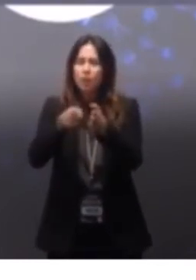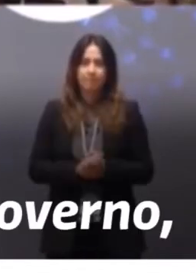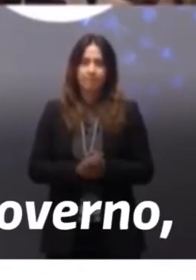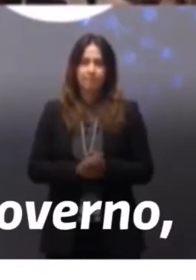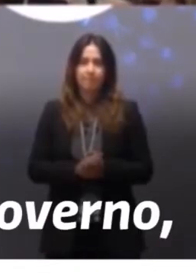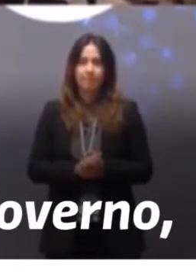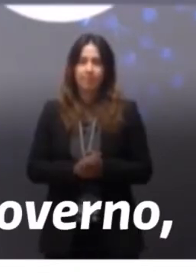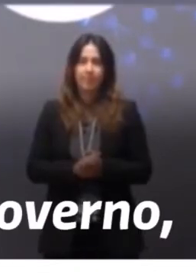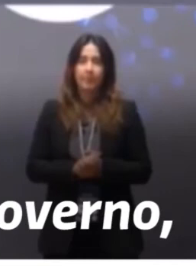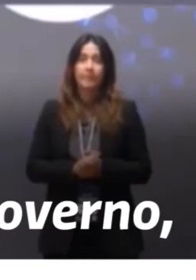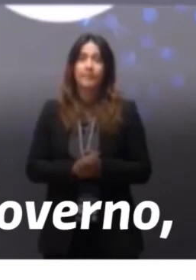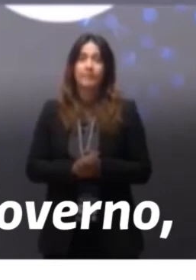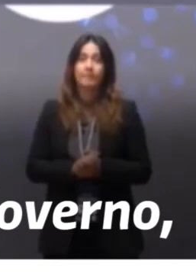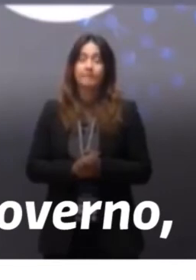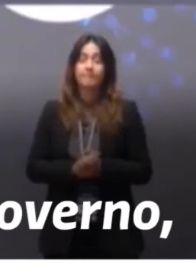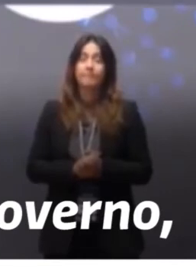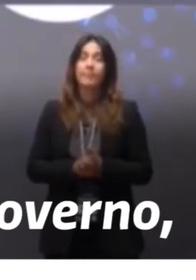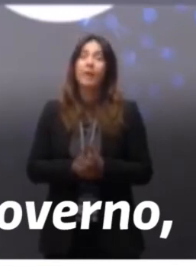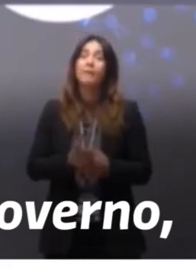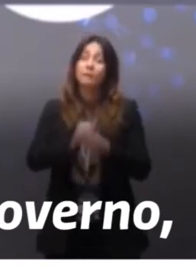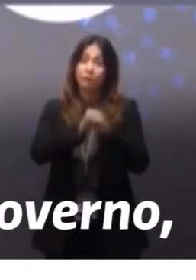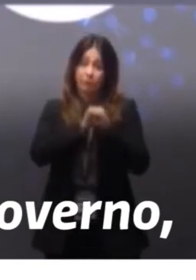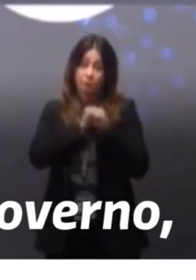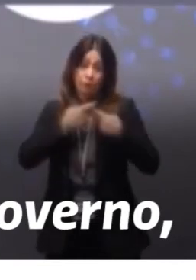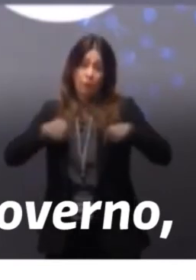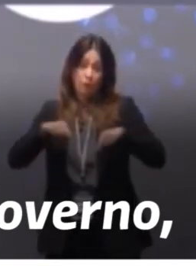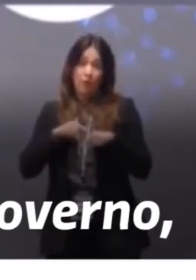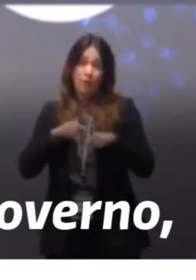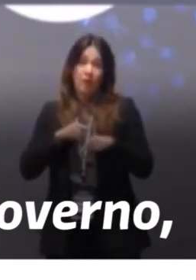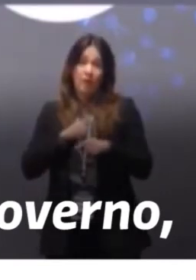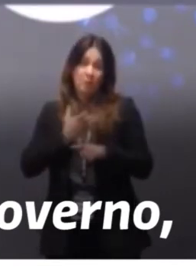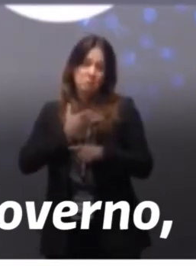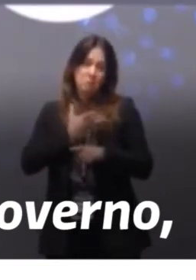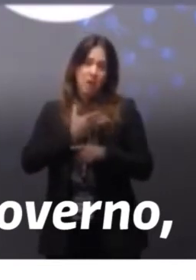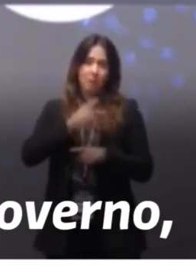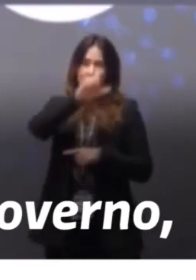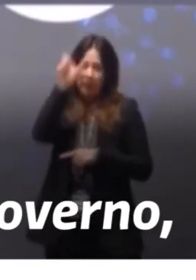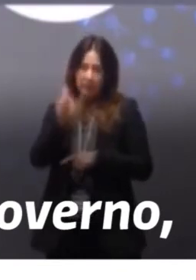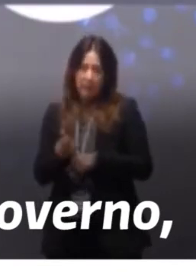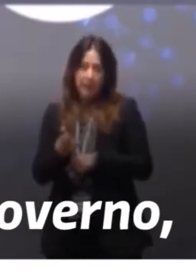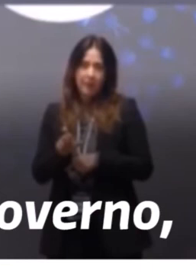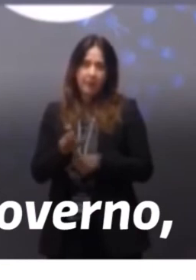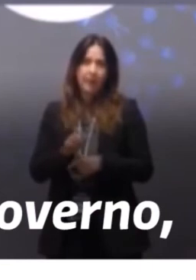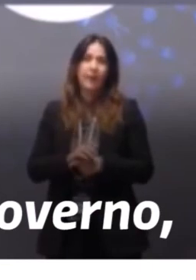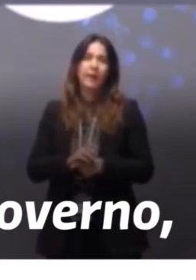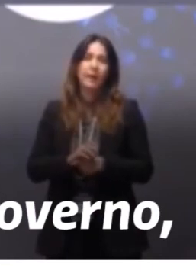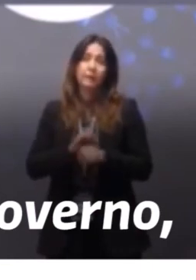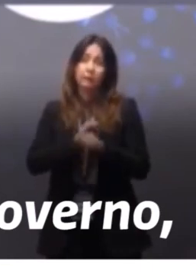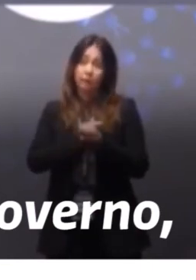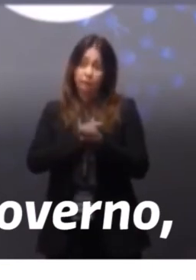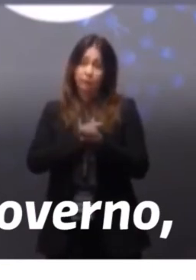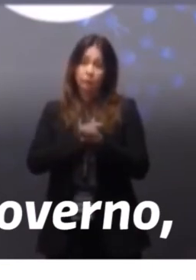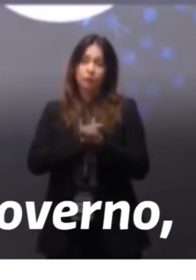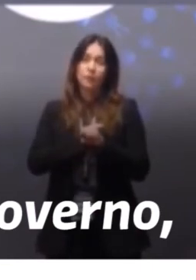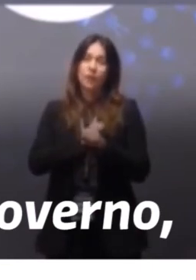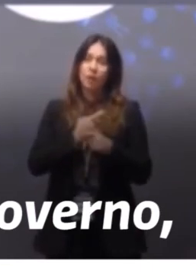quindi abbiamo fiducia nell'italia abbiamo fiducia nella nostra credibilità